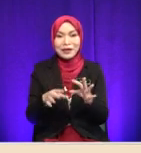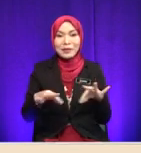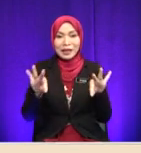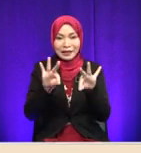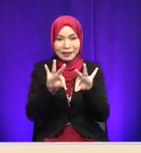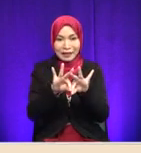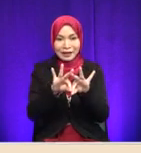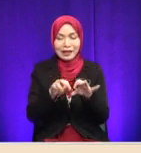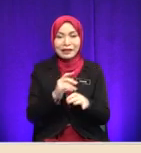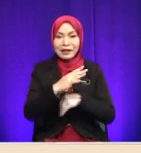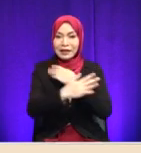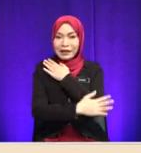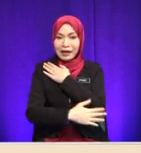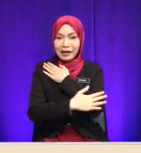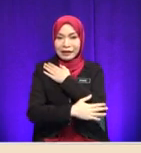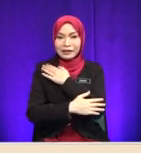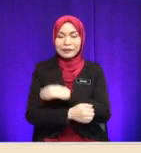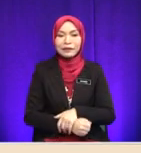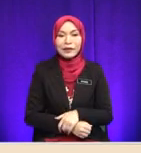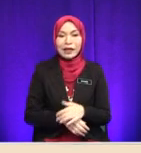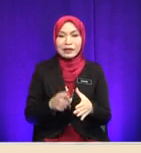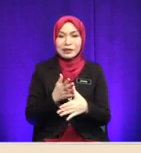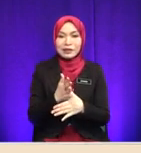Seterusnya, ekstradisi. Ekstradisi ini